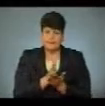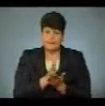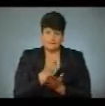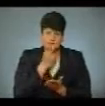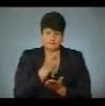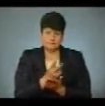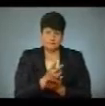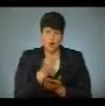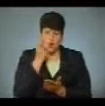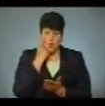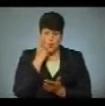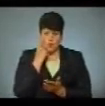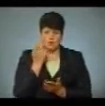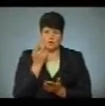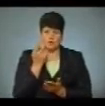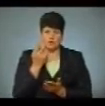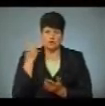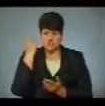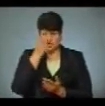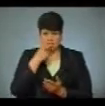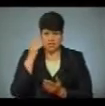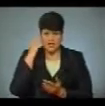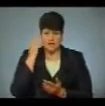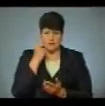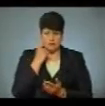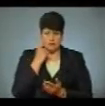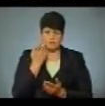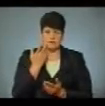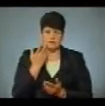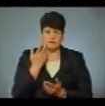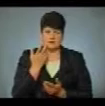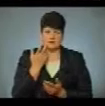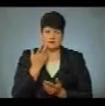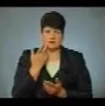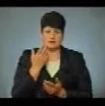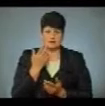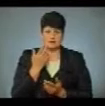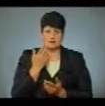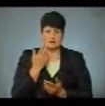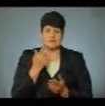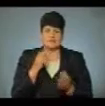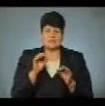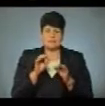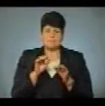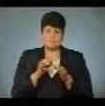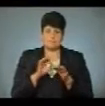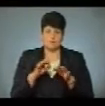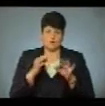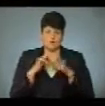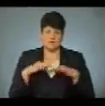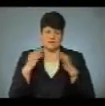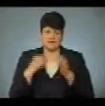от, око, череп, от, череп, око і скорнева підвіска, спіральна бронзова.